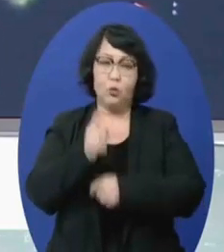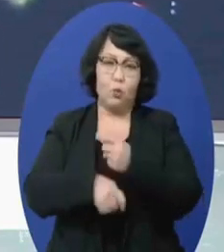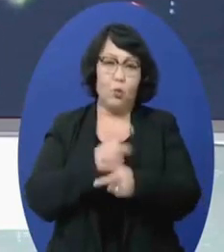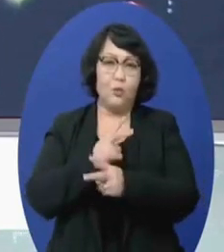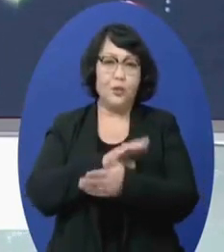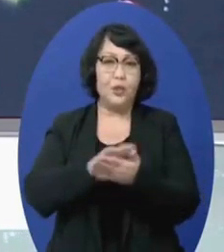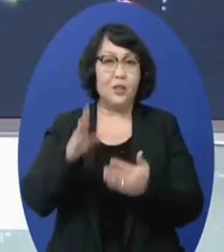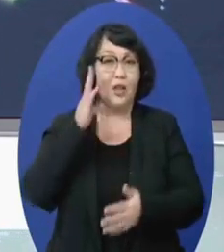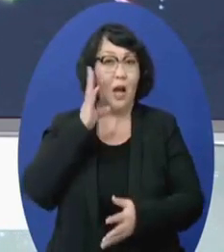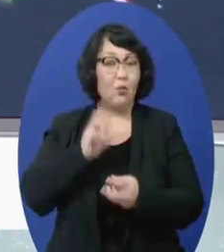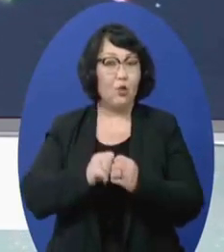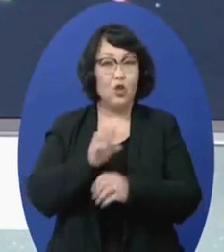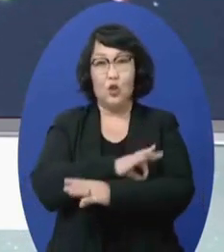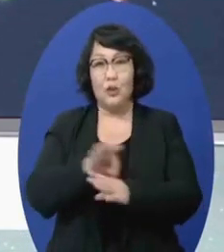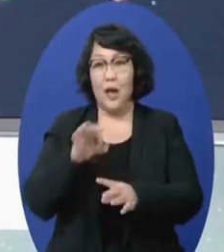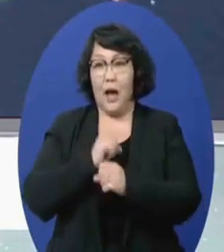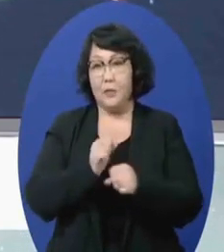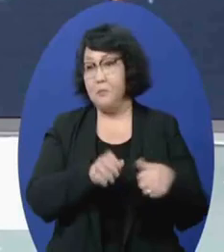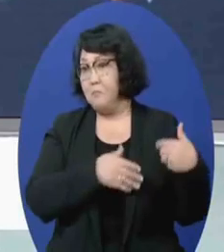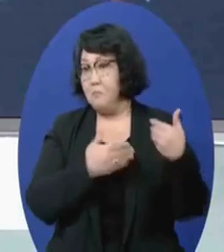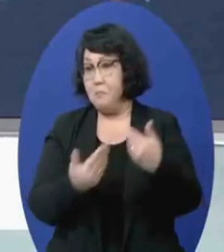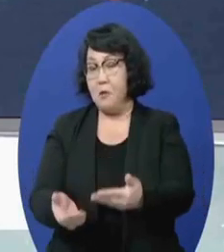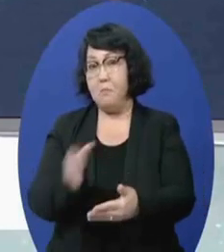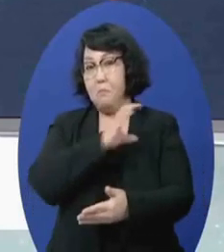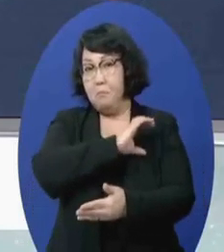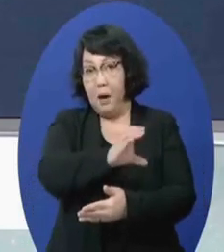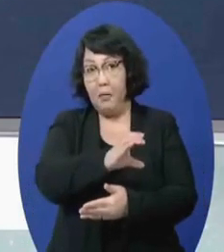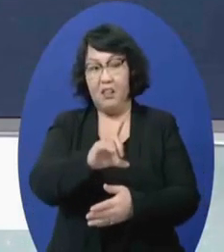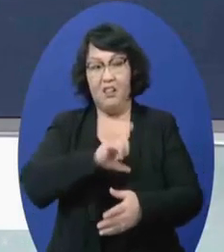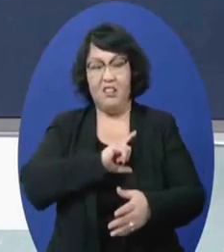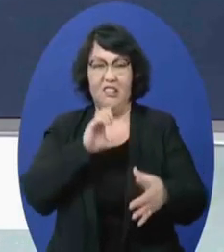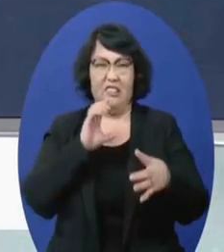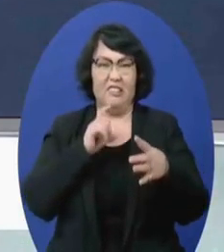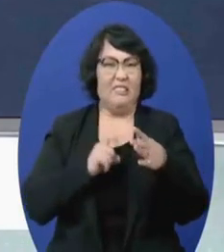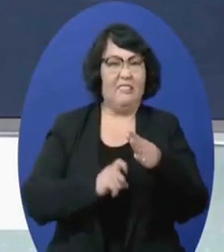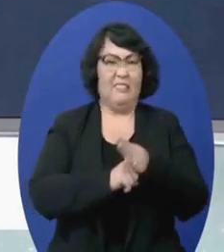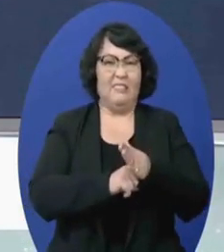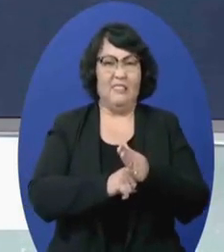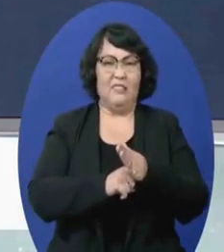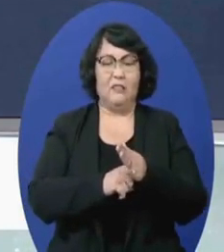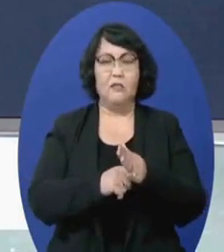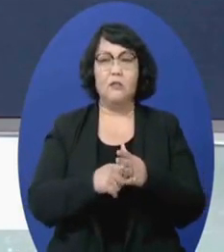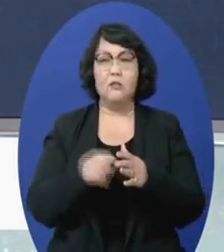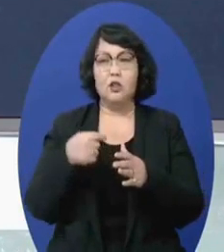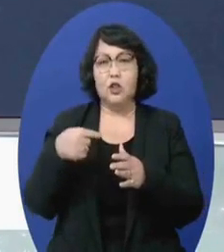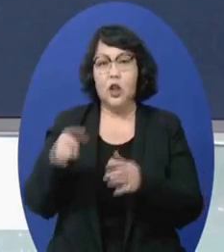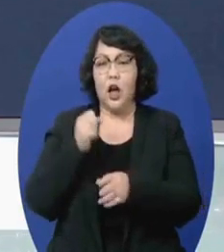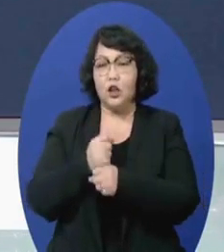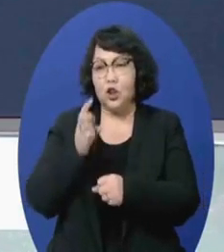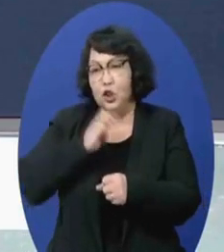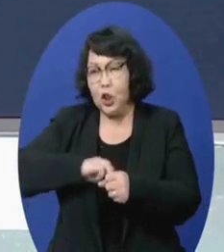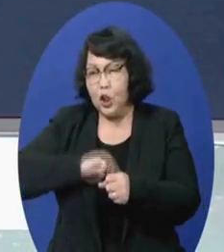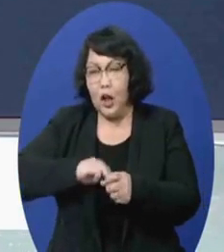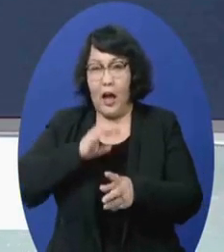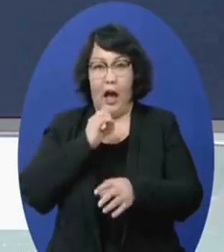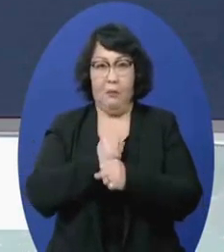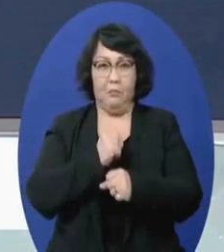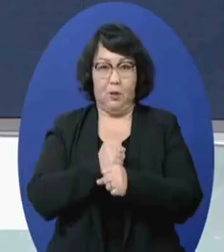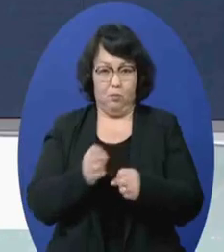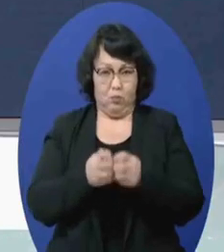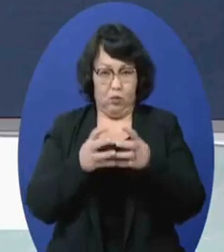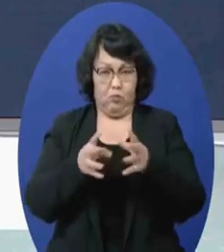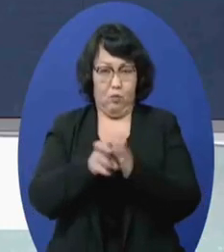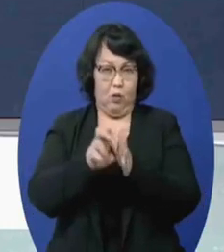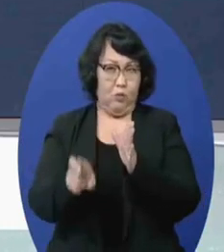шинжилсэн найруулгын төсөлд ажил олгогч талын эрхийг хэд хязгаарлсан, нэг талыг барьж амьдралд хэрэгжих боломжгүй заалтууд орсон гэж үзэж улсын